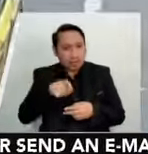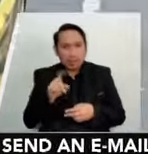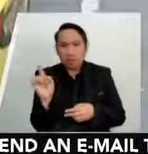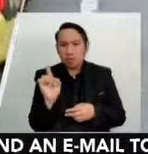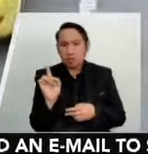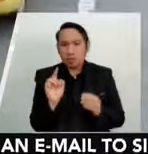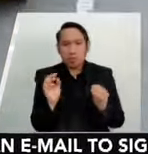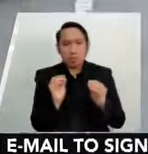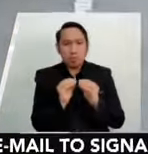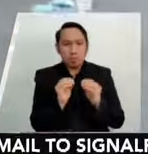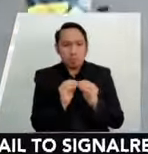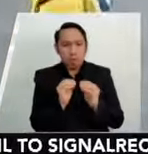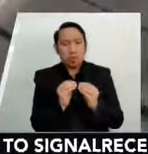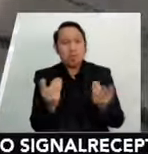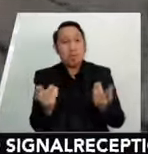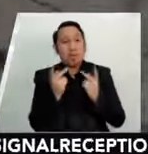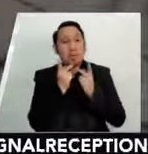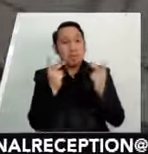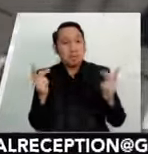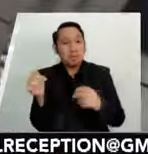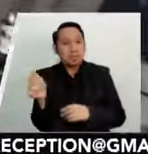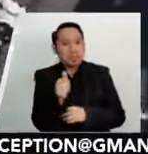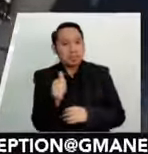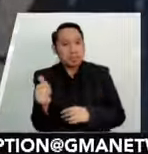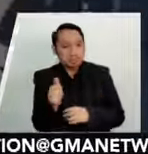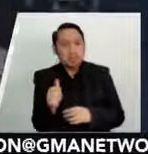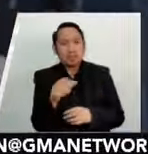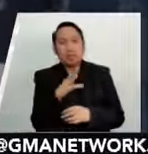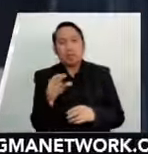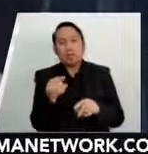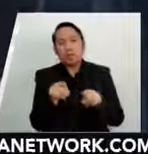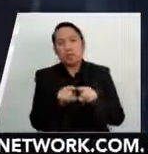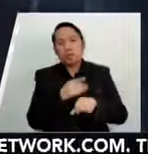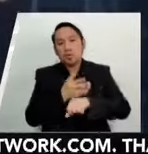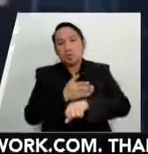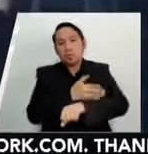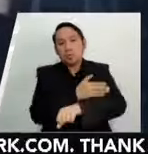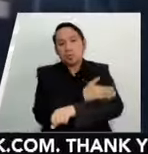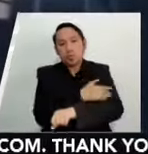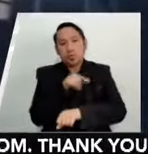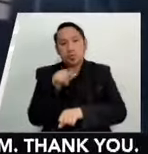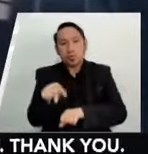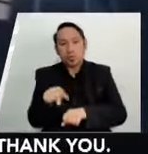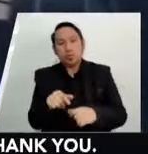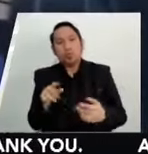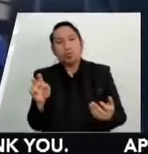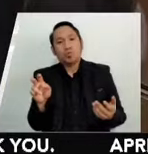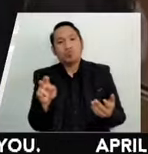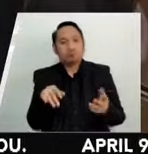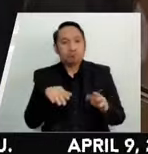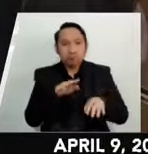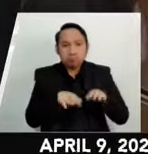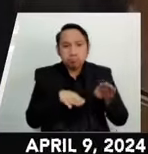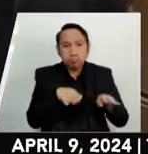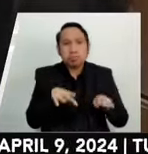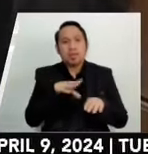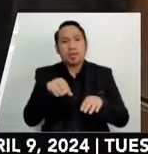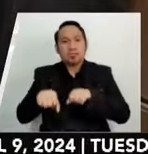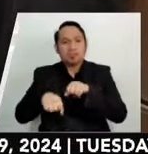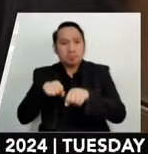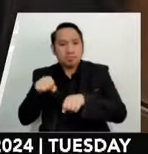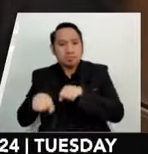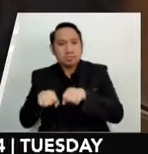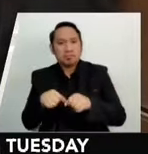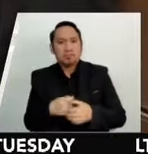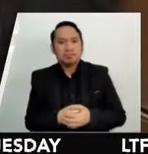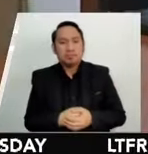pampublikong transportasyon kasabay ng pagpapaunlad ng active transportation, gaya ng walking at biking. Ito ang